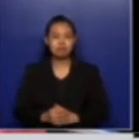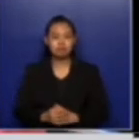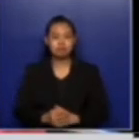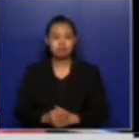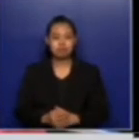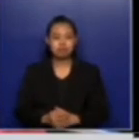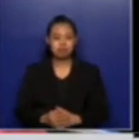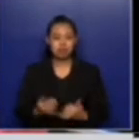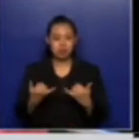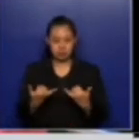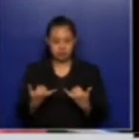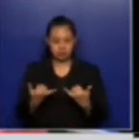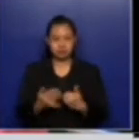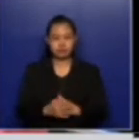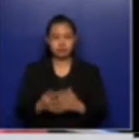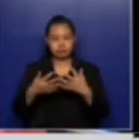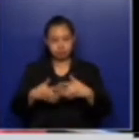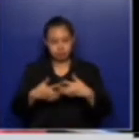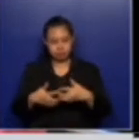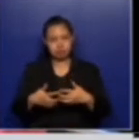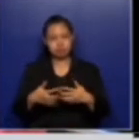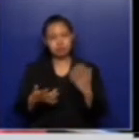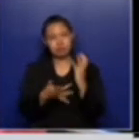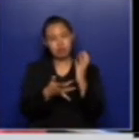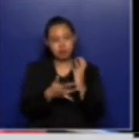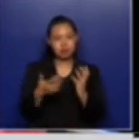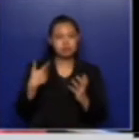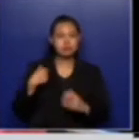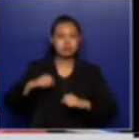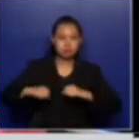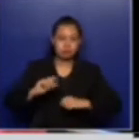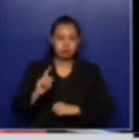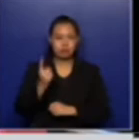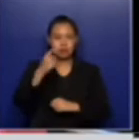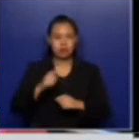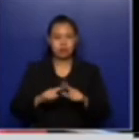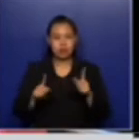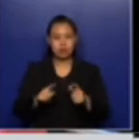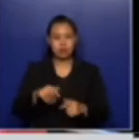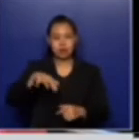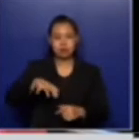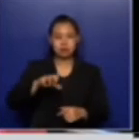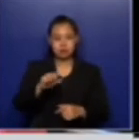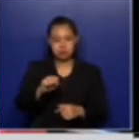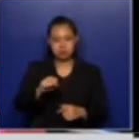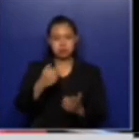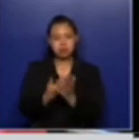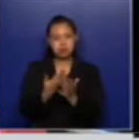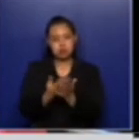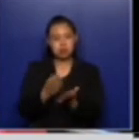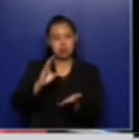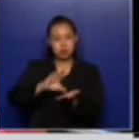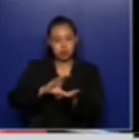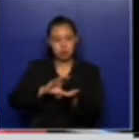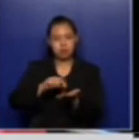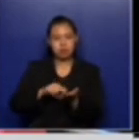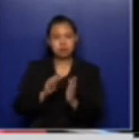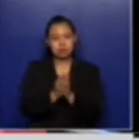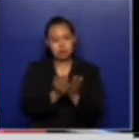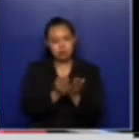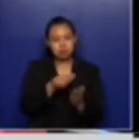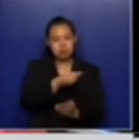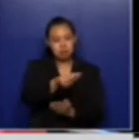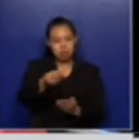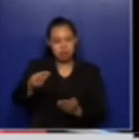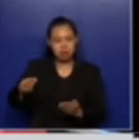มีเครื่องมือที่ทันสมัยแต่ทางสำนักงานงบประมาณก็ยังแจกหนังสือแบบนี้ให้พวกเราคือ